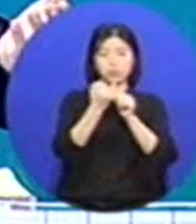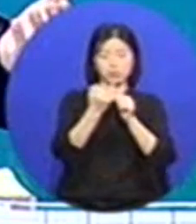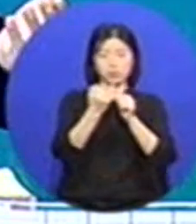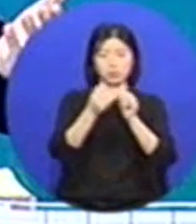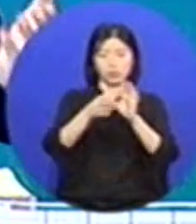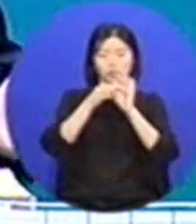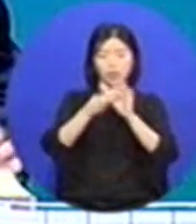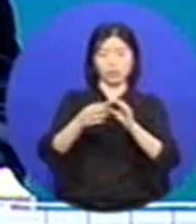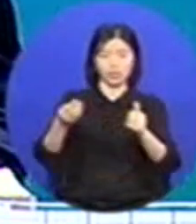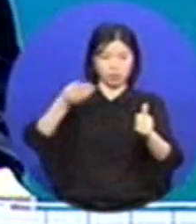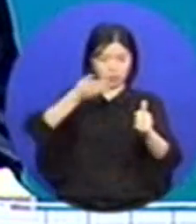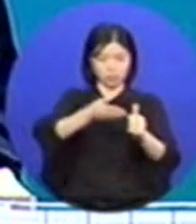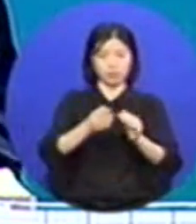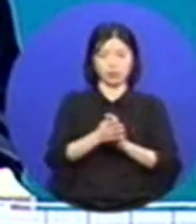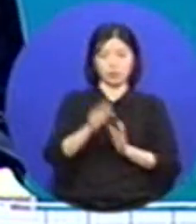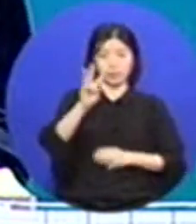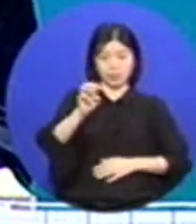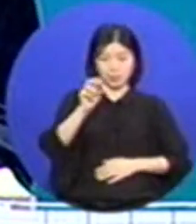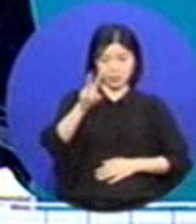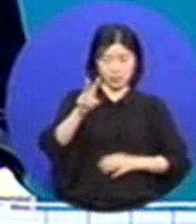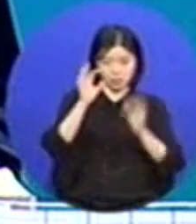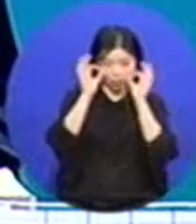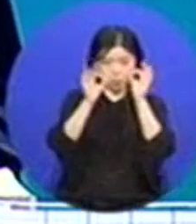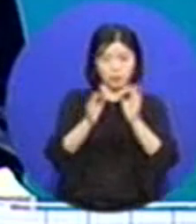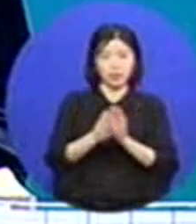주셨어요 32g 를 보면